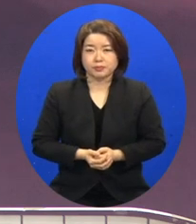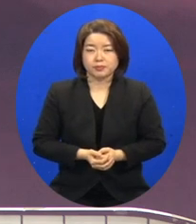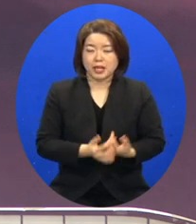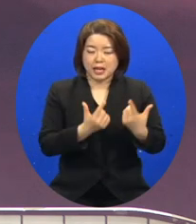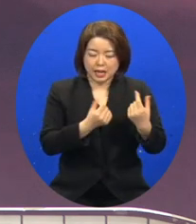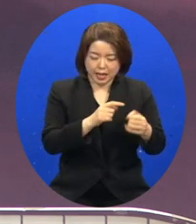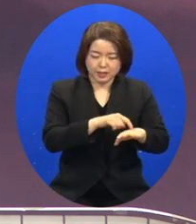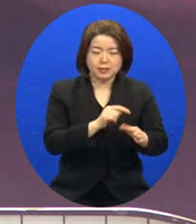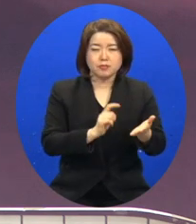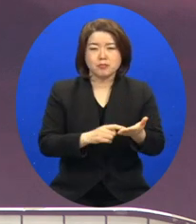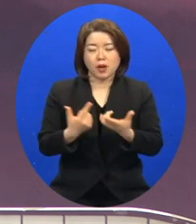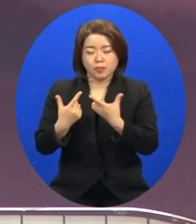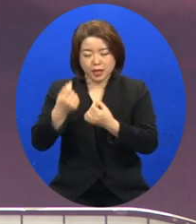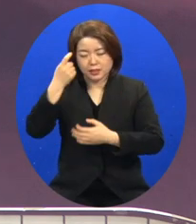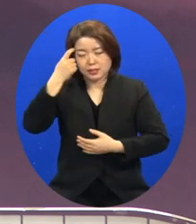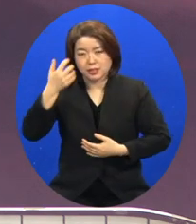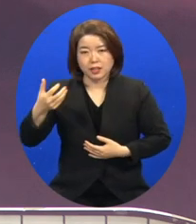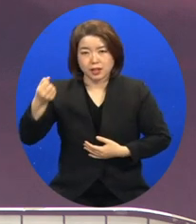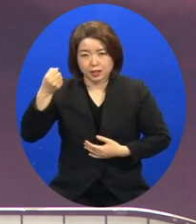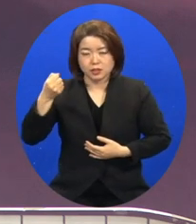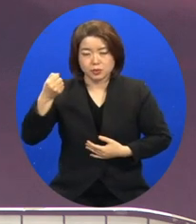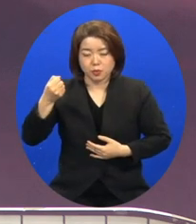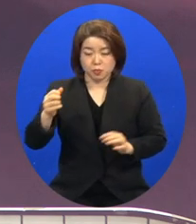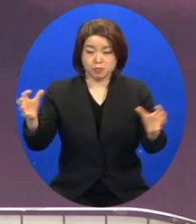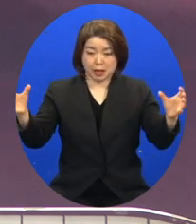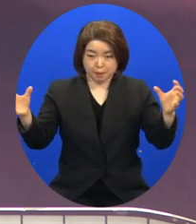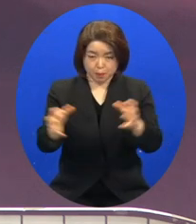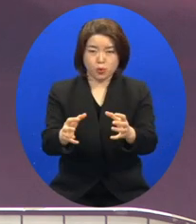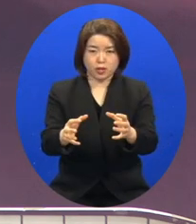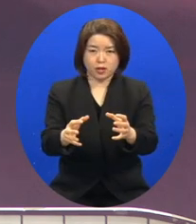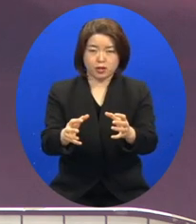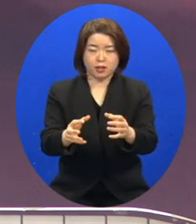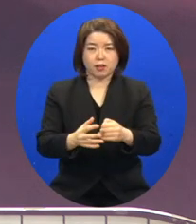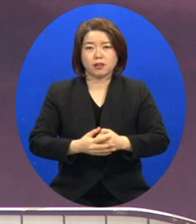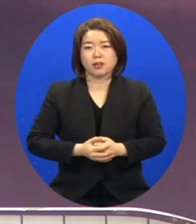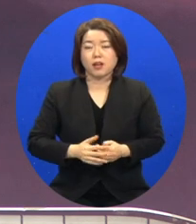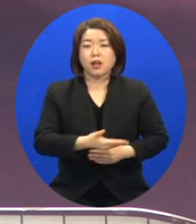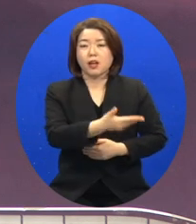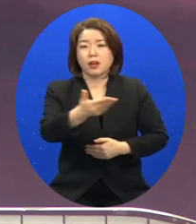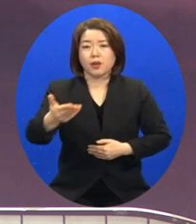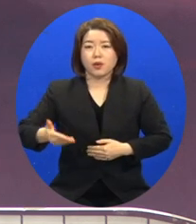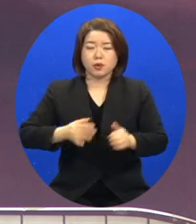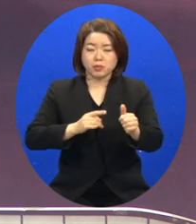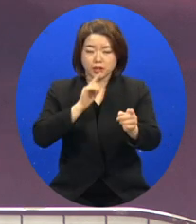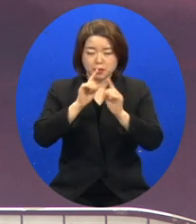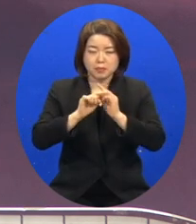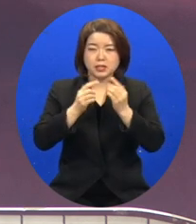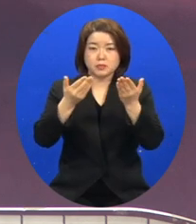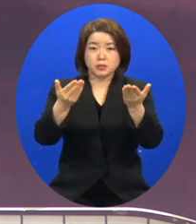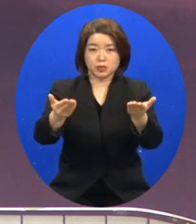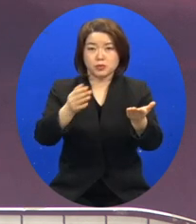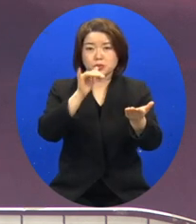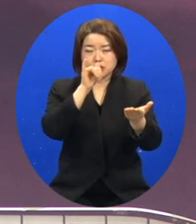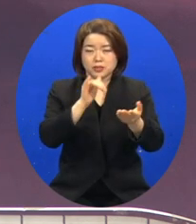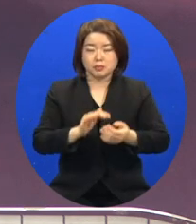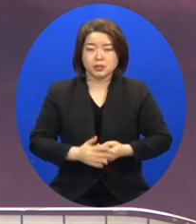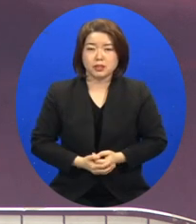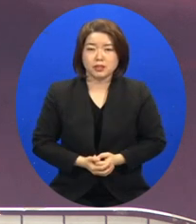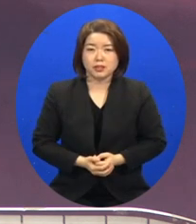같은 마음 같은 생각을 가지고 뭉치 라 여러분에게 말씀하고 계십니다